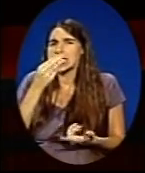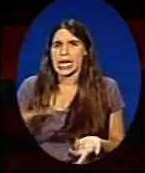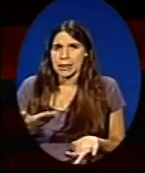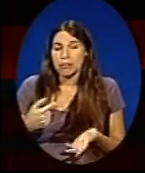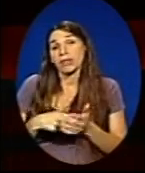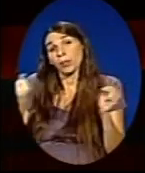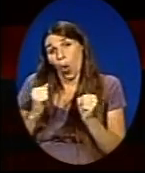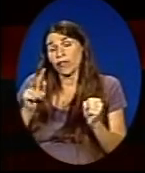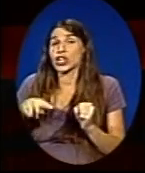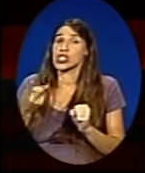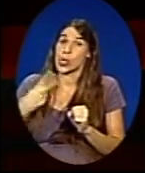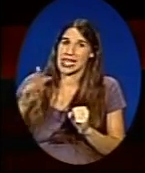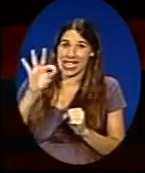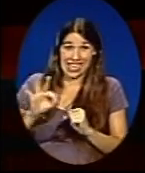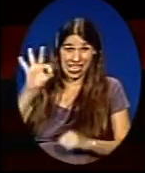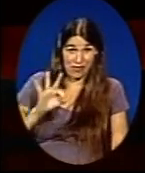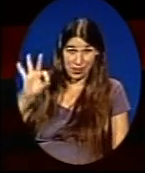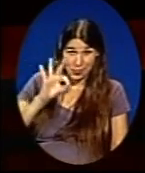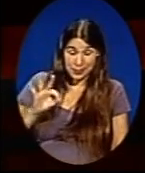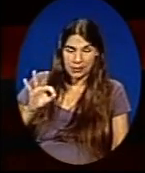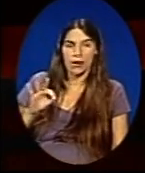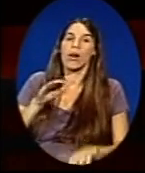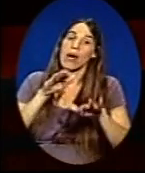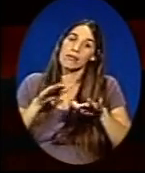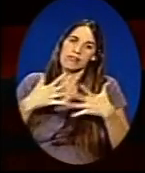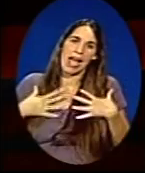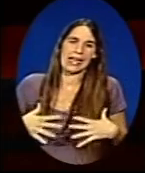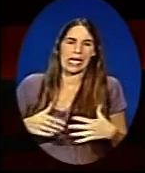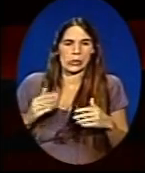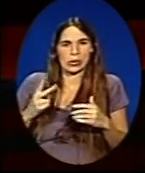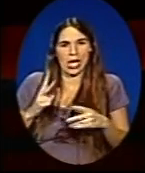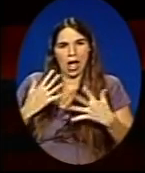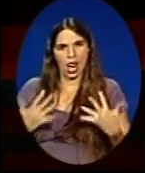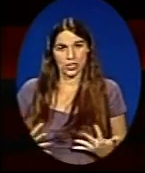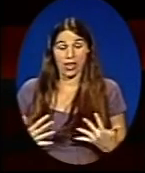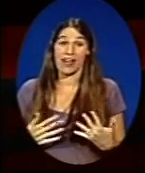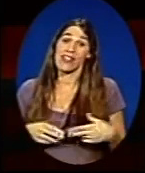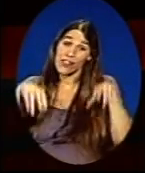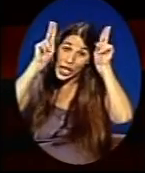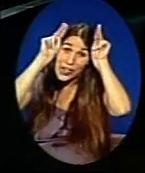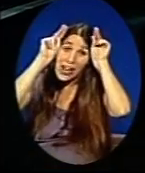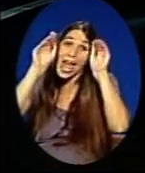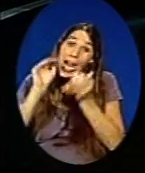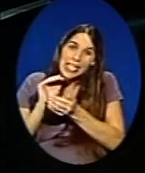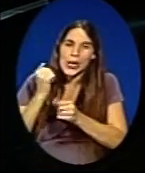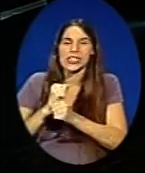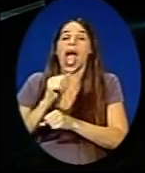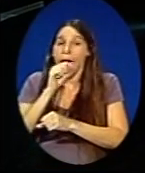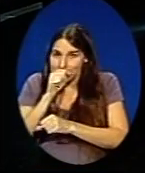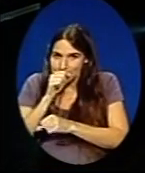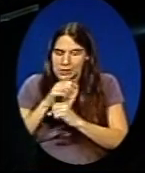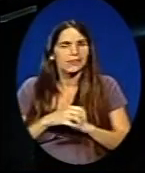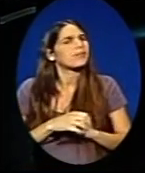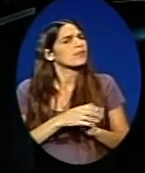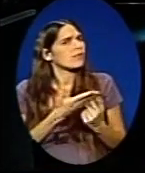בחורף יש עלייה בכמות הנגיפים, יש ירידה במערכת החיסון, וכי השפן הקטן עושה אפצ'י. רגע, אבץ זה מגנזיום? לא,